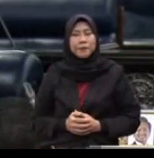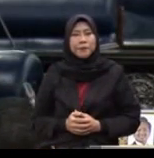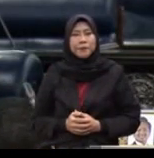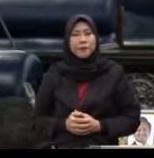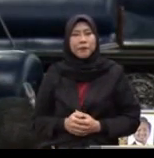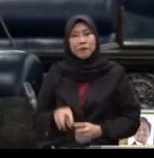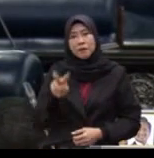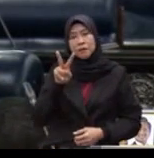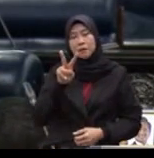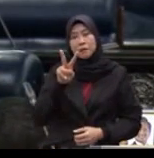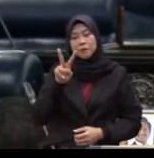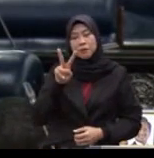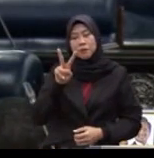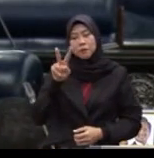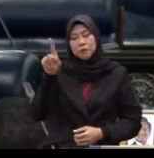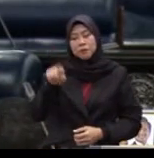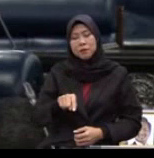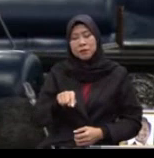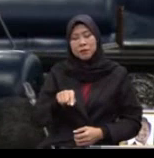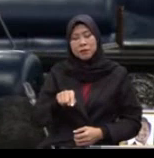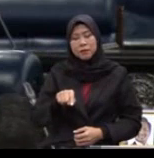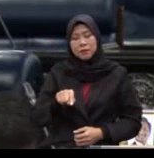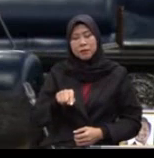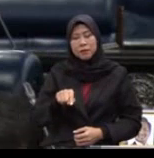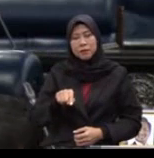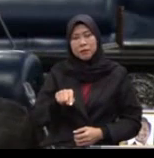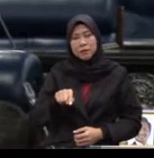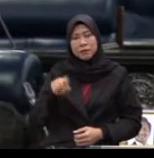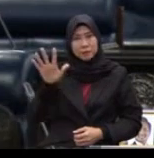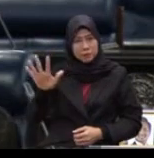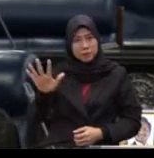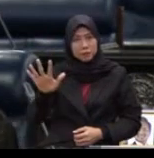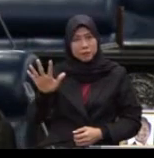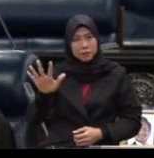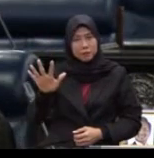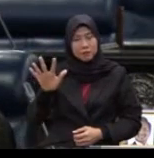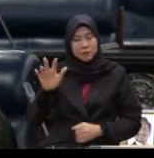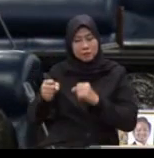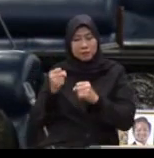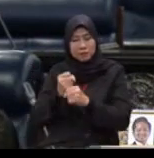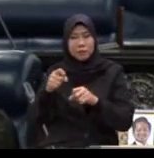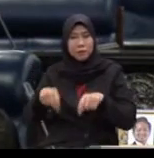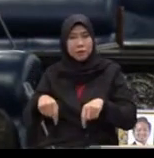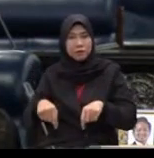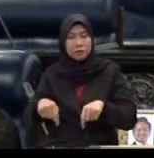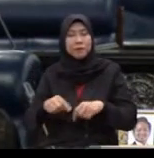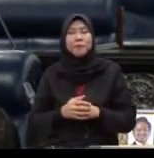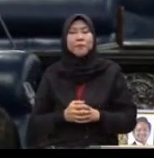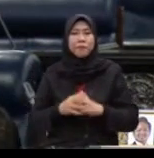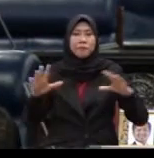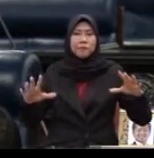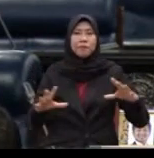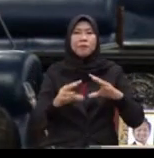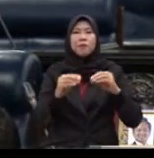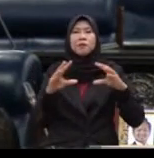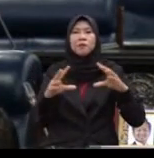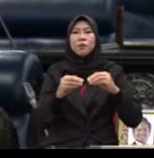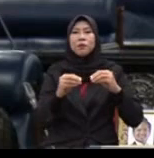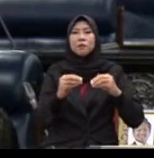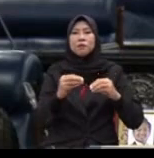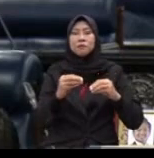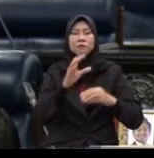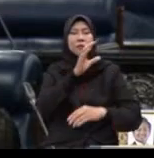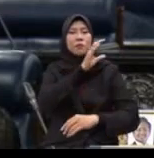itu pada dua hari bulan Mei tahun ini 1 Mayora telah yang